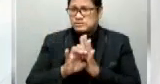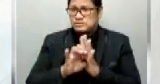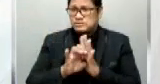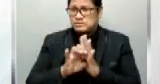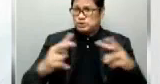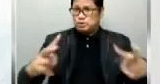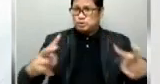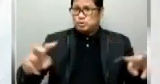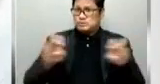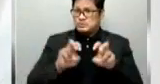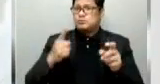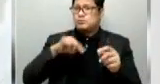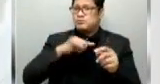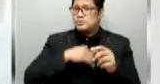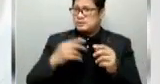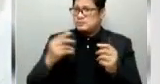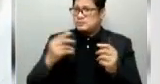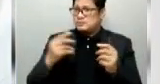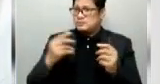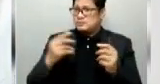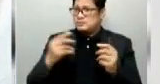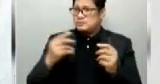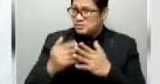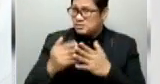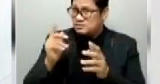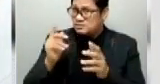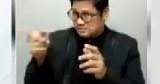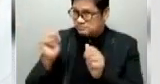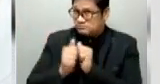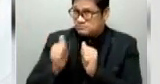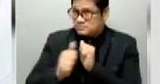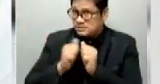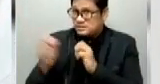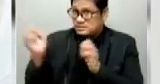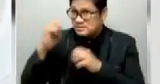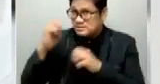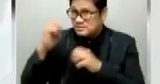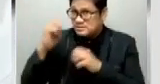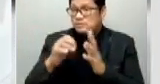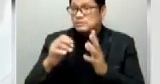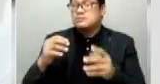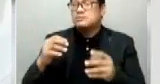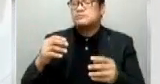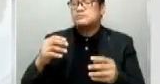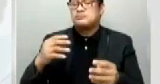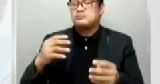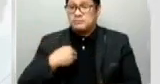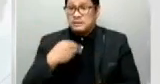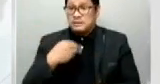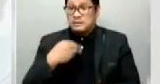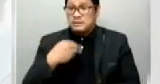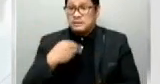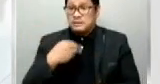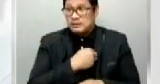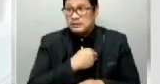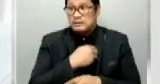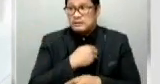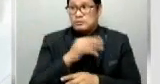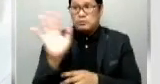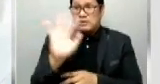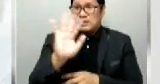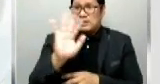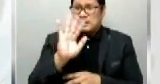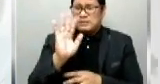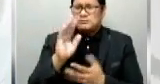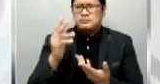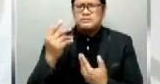lahat. Parang ganun ho ba yung expectation ni Pangulo? Pag cabinet member ka, huwag ka nang masyadong maingay. Hindi po.